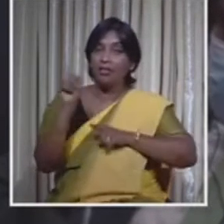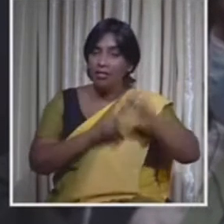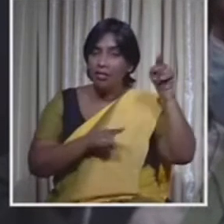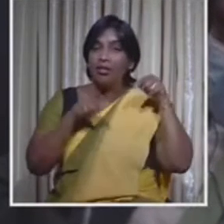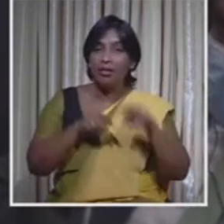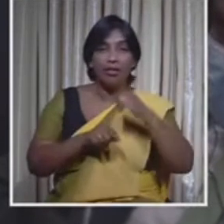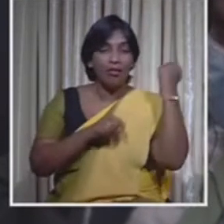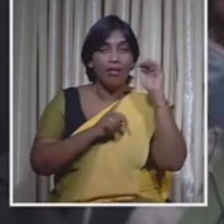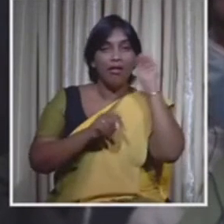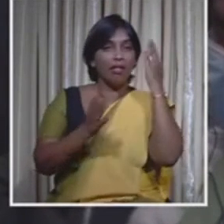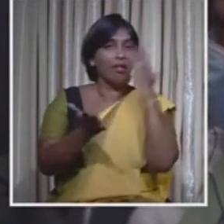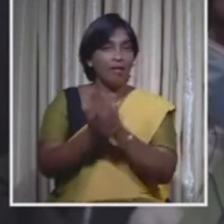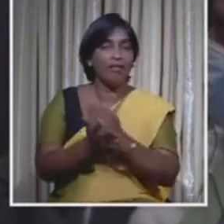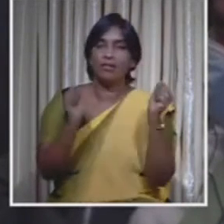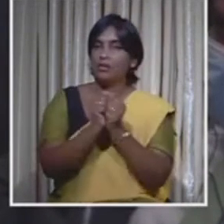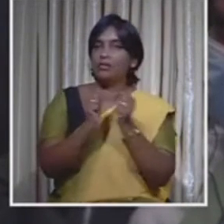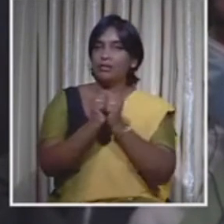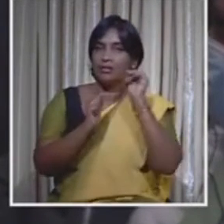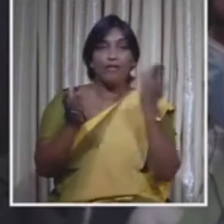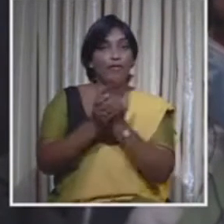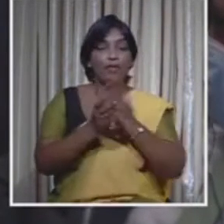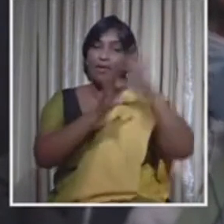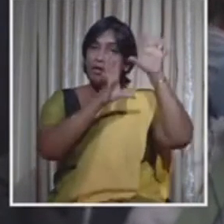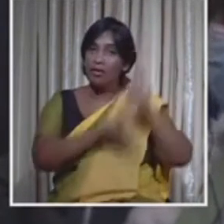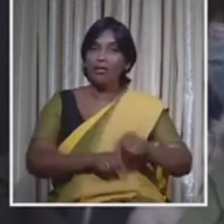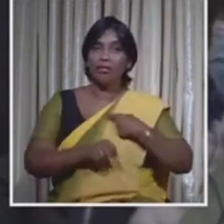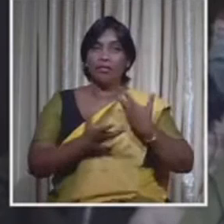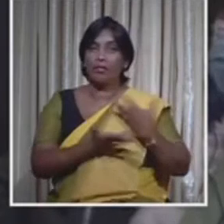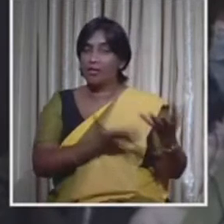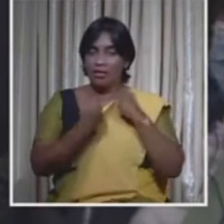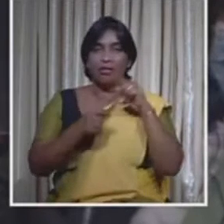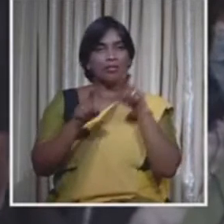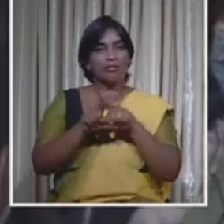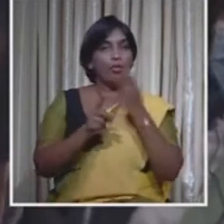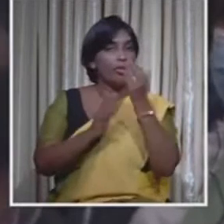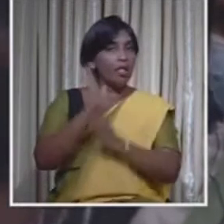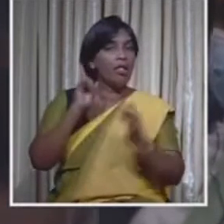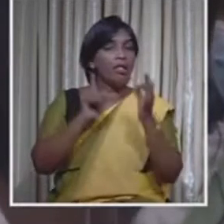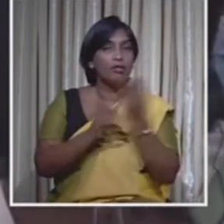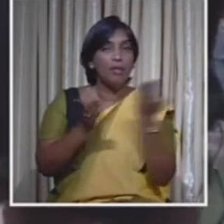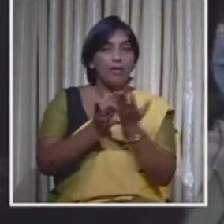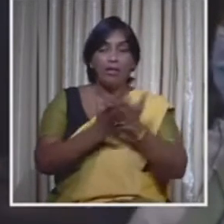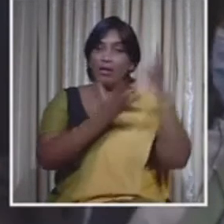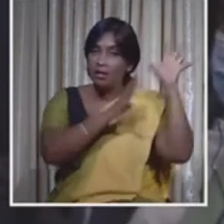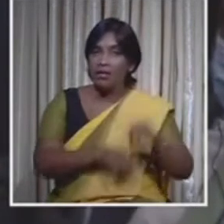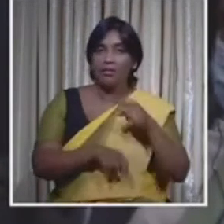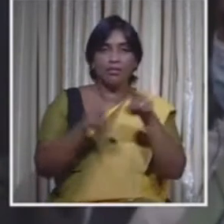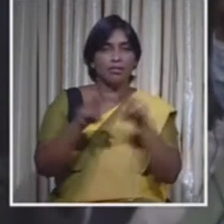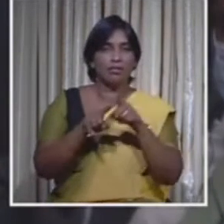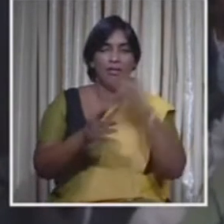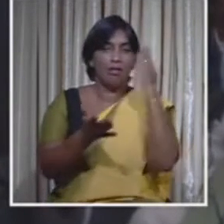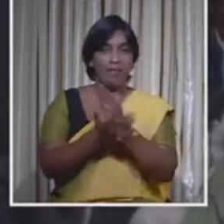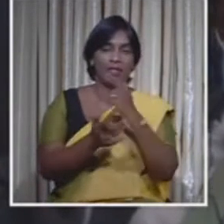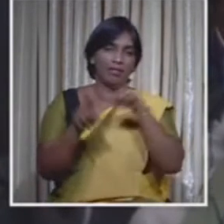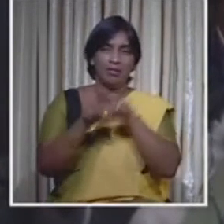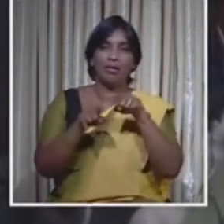මේ කතාව නවත්තන්න කටයුතු කරනවා ෆයිල් මිටිය උස්සන් එන්න උඩට අරන් එන අය මුදල් ඇමතුමාගේ ෆයිල් උස්සන් එන අය ඒ අය මේක නතර කරන්න